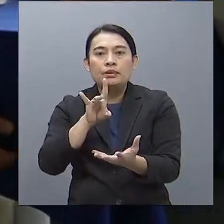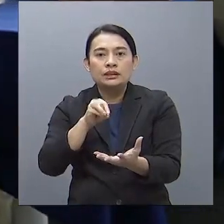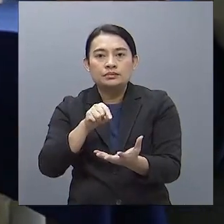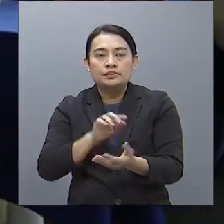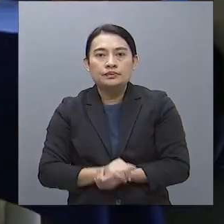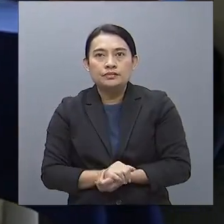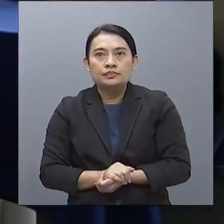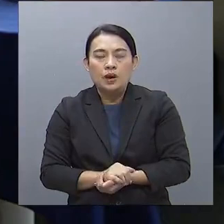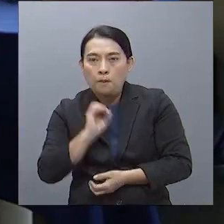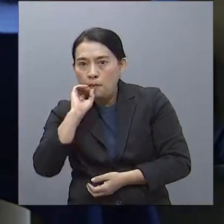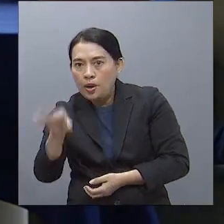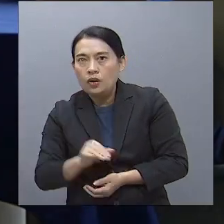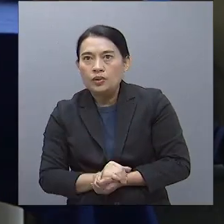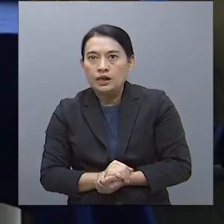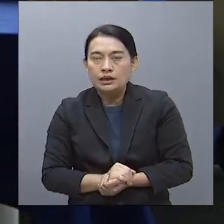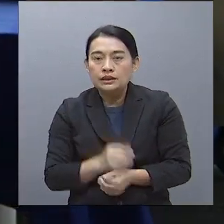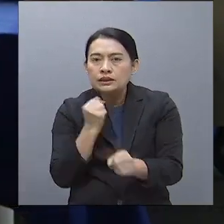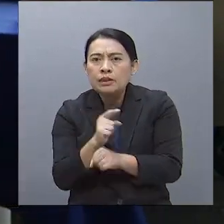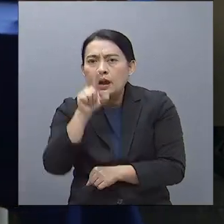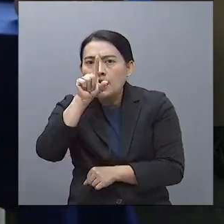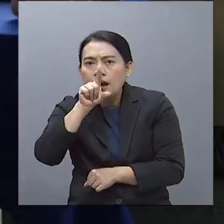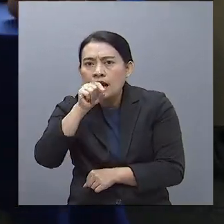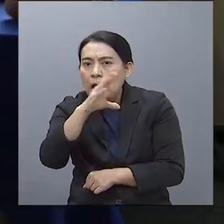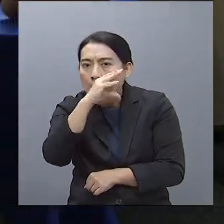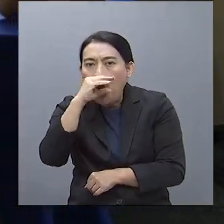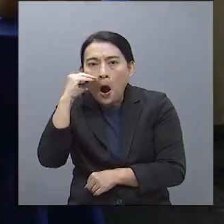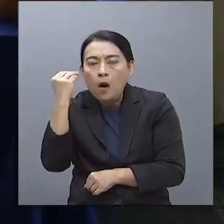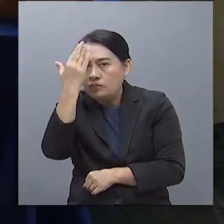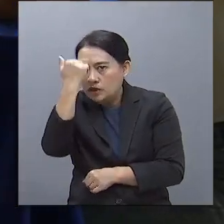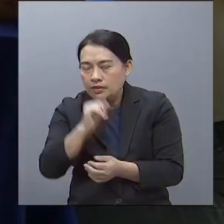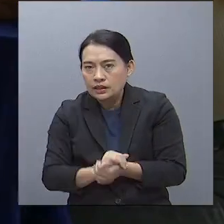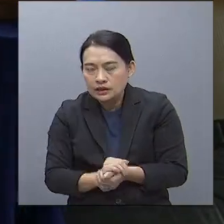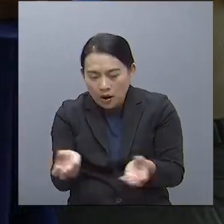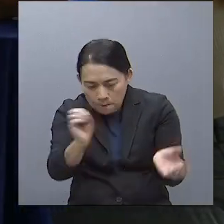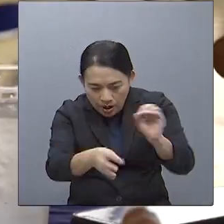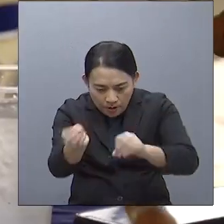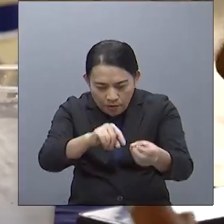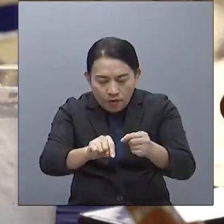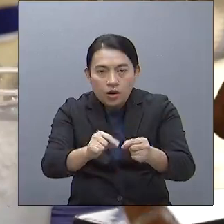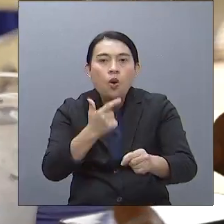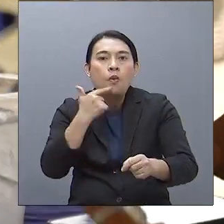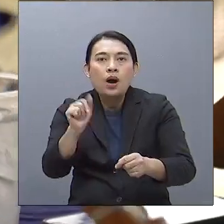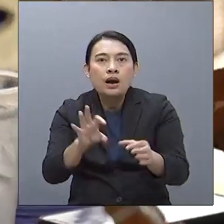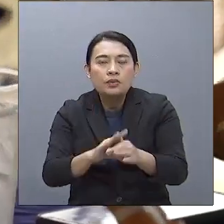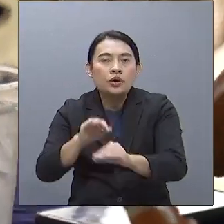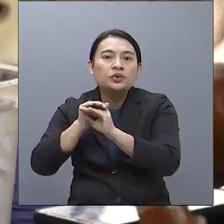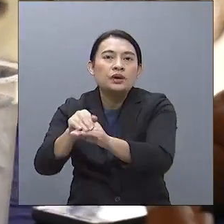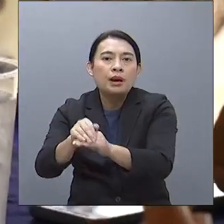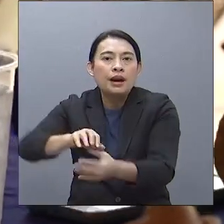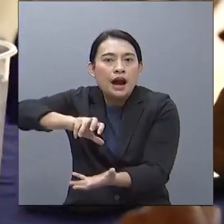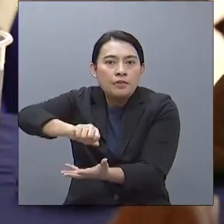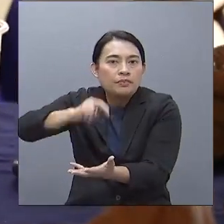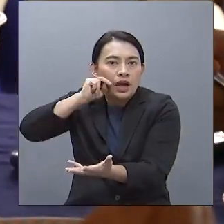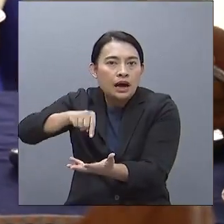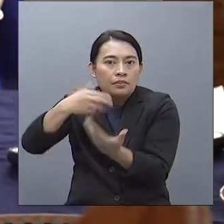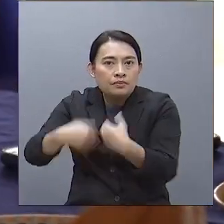าเป็ดก็กระซิบมาบอกว่าเคล็ดลับที่ทำให้ไก่หอมนุ่มเนี่ยนอกจากเครื่องเทศที่พอดีแล้วความอร่อยอยู่ที่น้ำกะทิค่ะ ต้องเอาไ